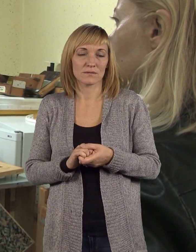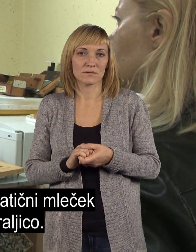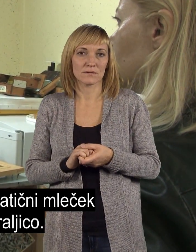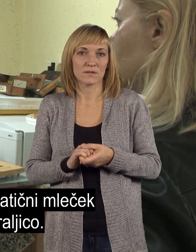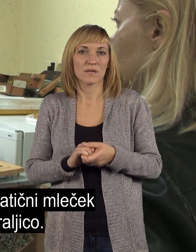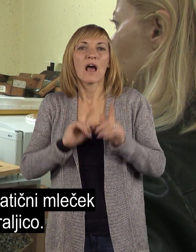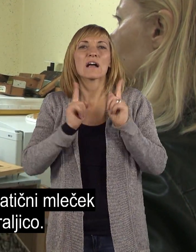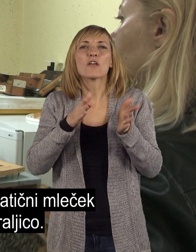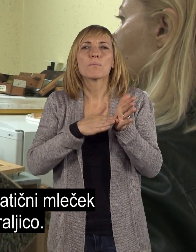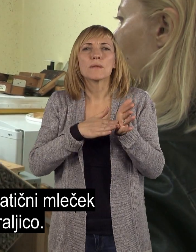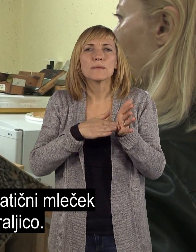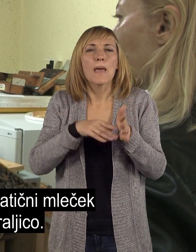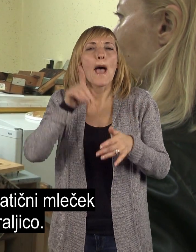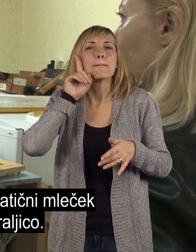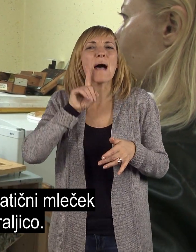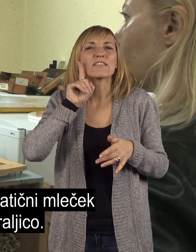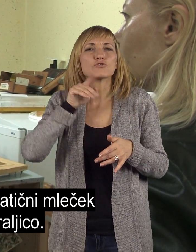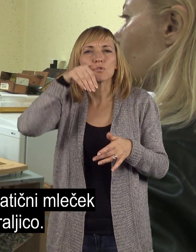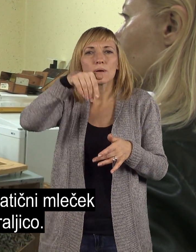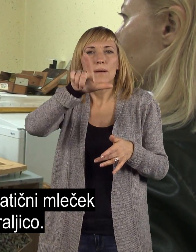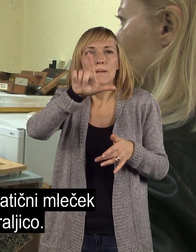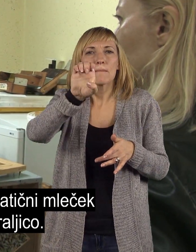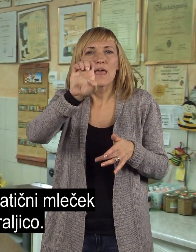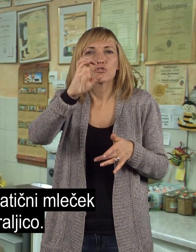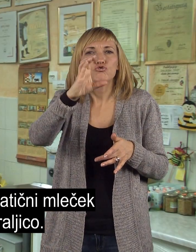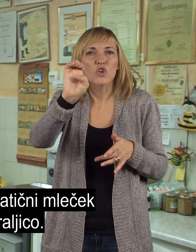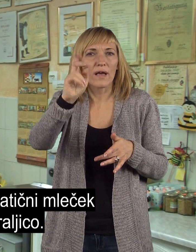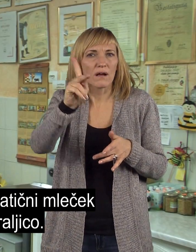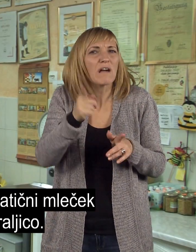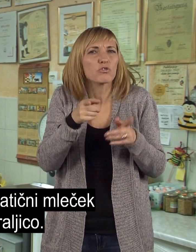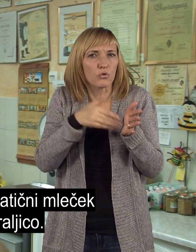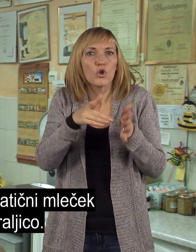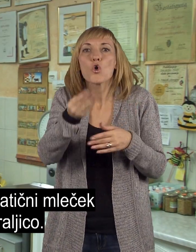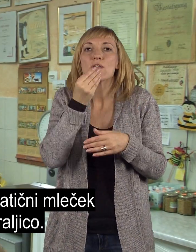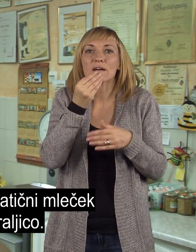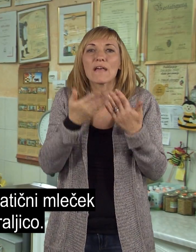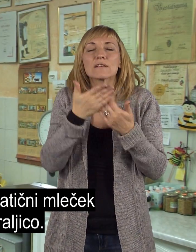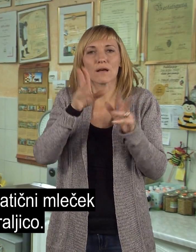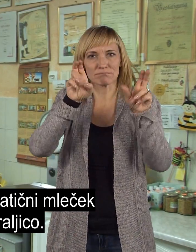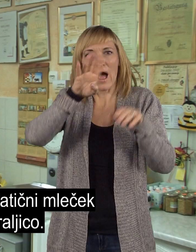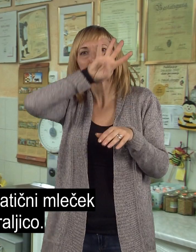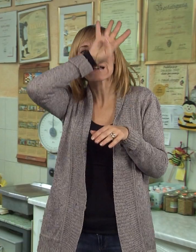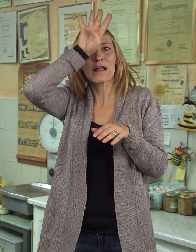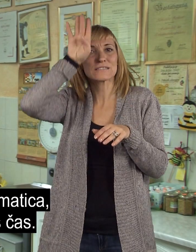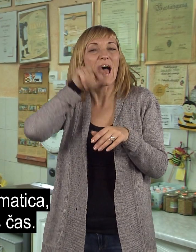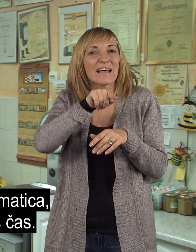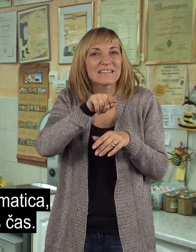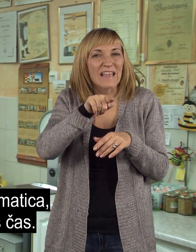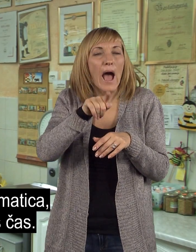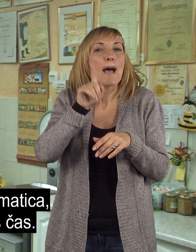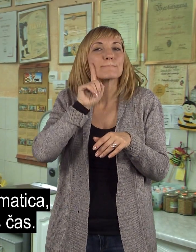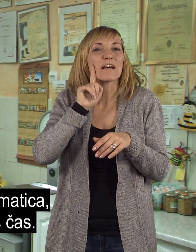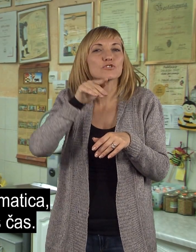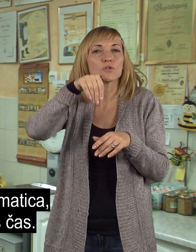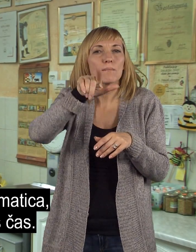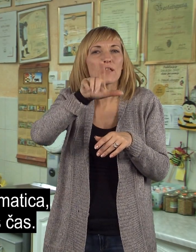Kaj je to matični mleček, nekako, da bi ljudje to razumeli? Matični mleček, to je hrana za kraljico. Torej, matični mleček